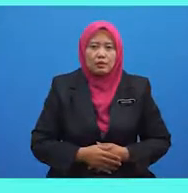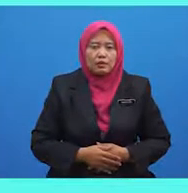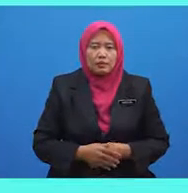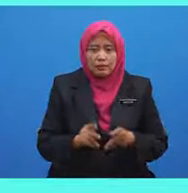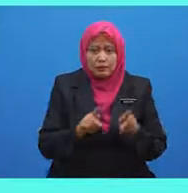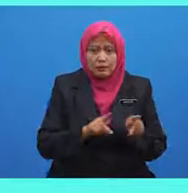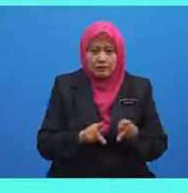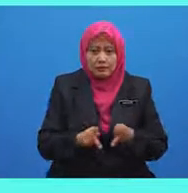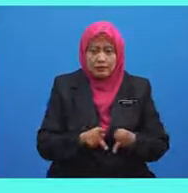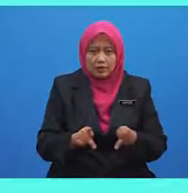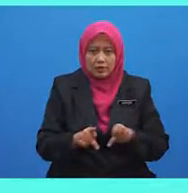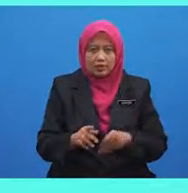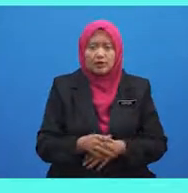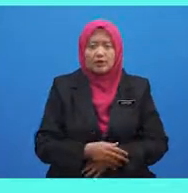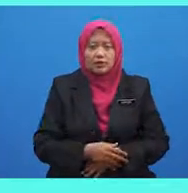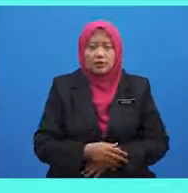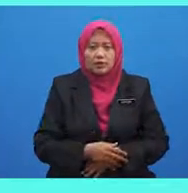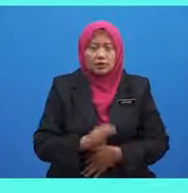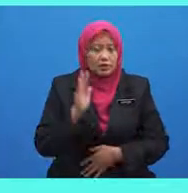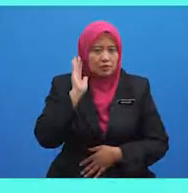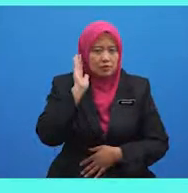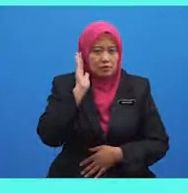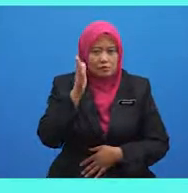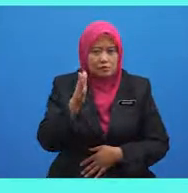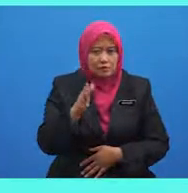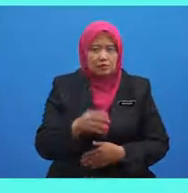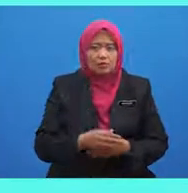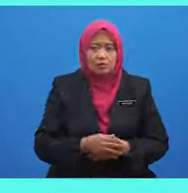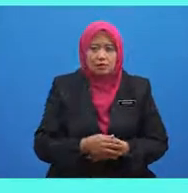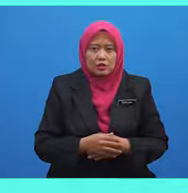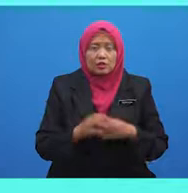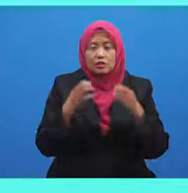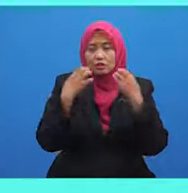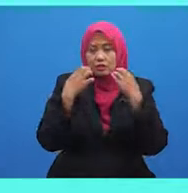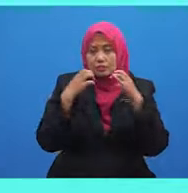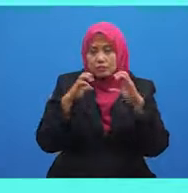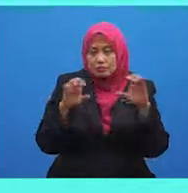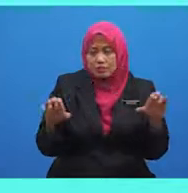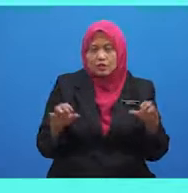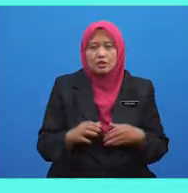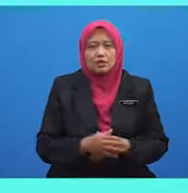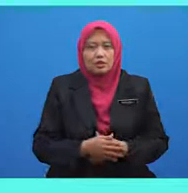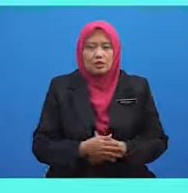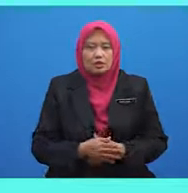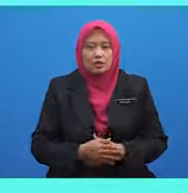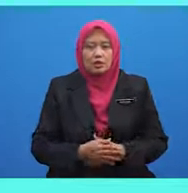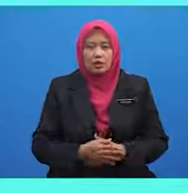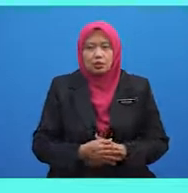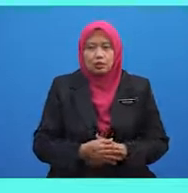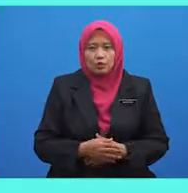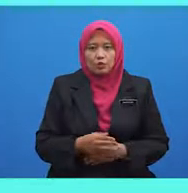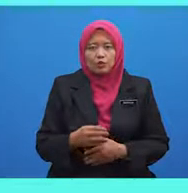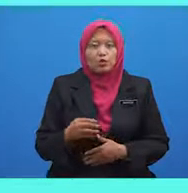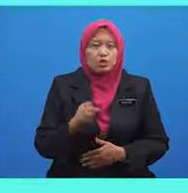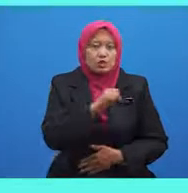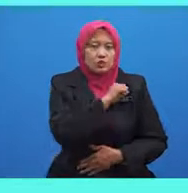telah melonjakkan kegemilangan Kesultanan Melayu Melaka. Namun begitu, Kesultanan Melayu Melaka